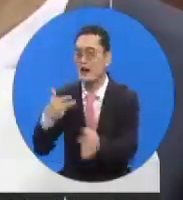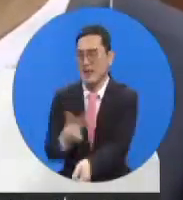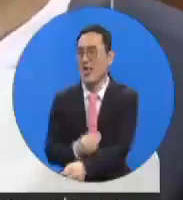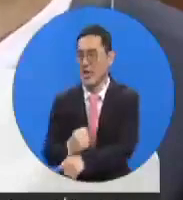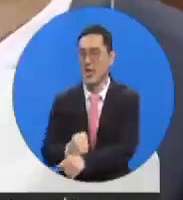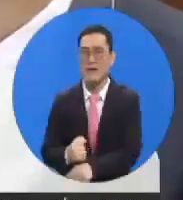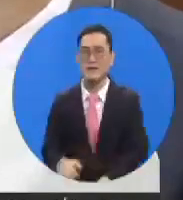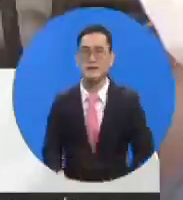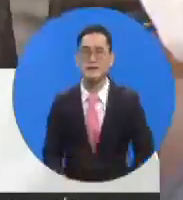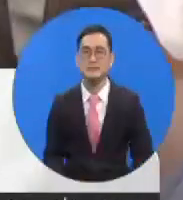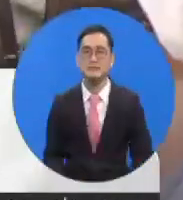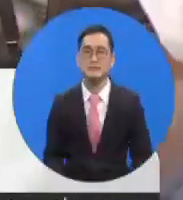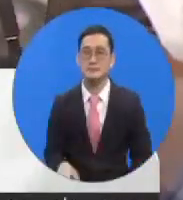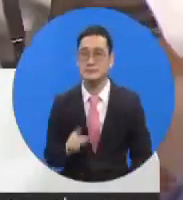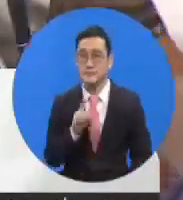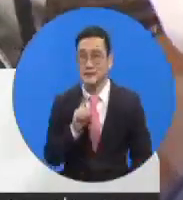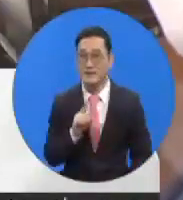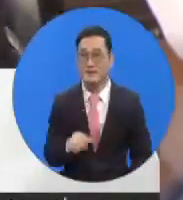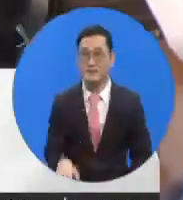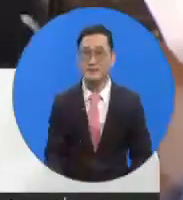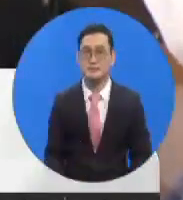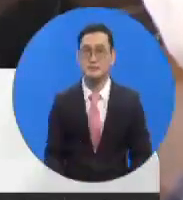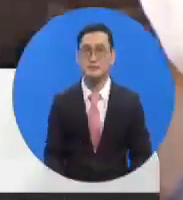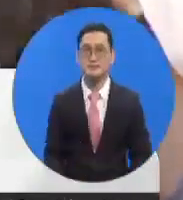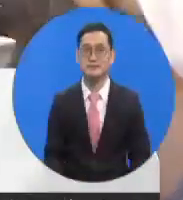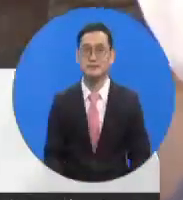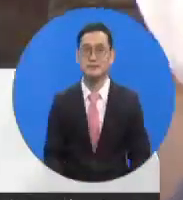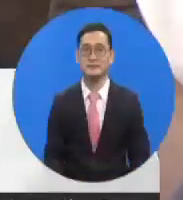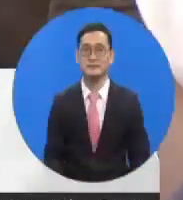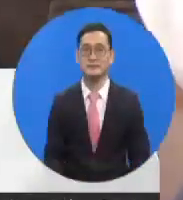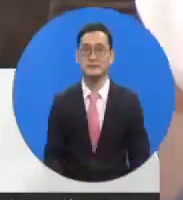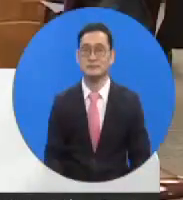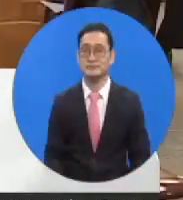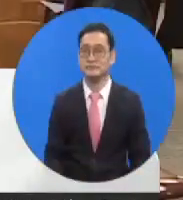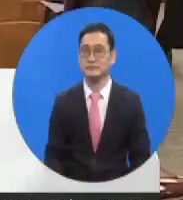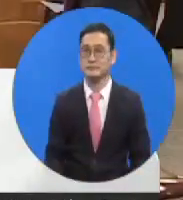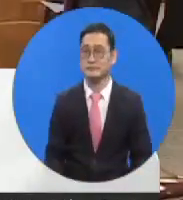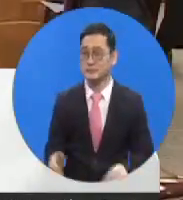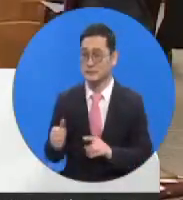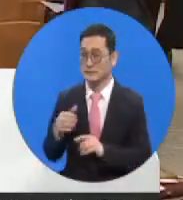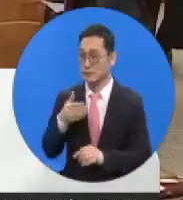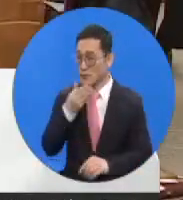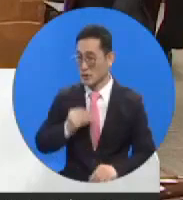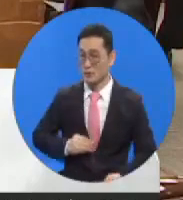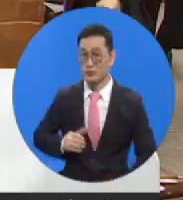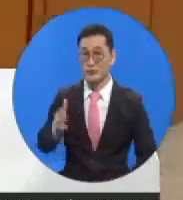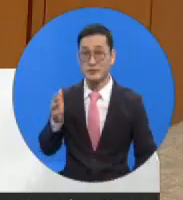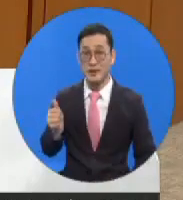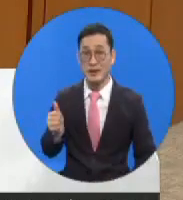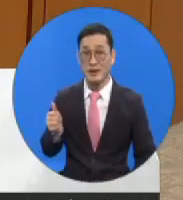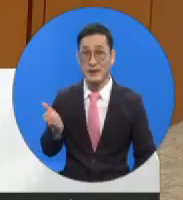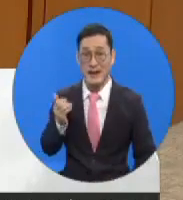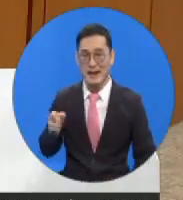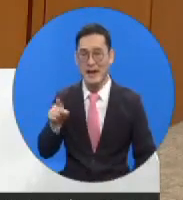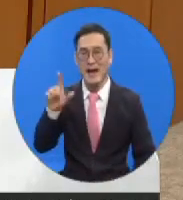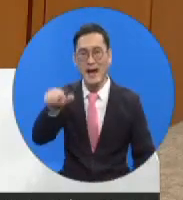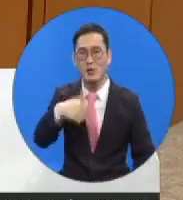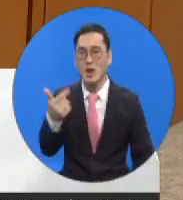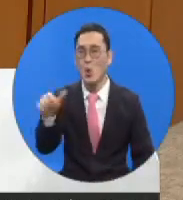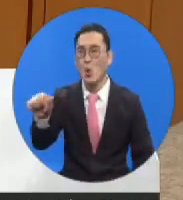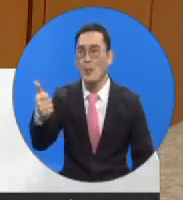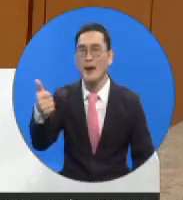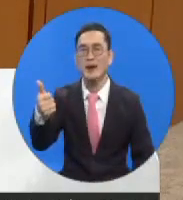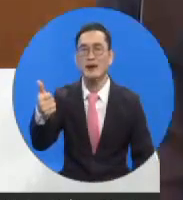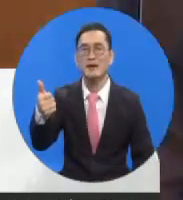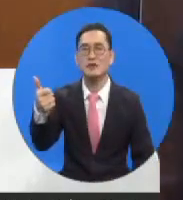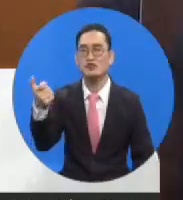70세 이상이 한 560명 정도가 돌아가신다. 그 중에 절반 정도가 독감 예방 접종 맞은 것 같다. 그럼 사실 진짜 훨씬 더 많아야 되죠. 그래서 그런